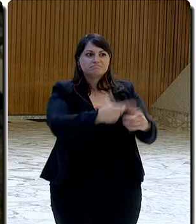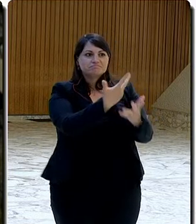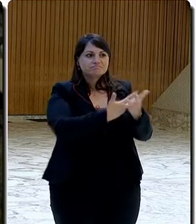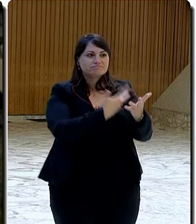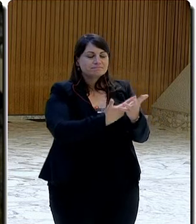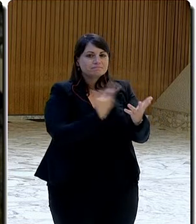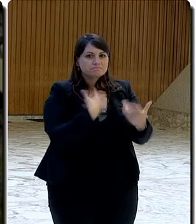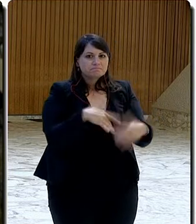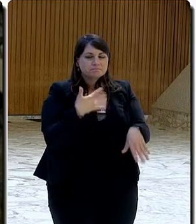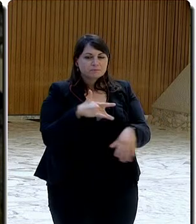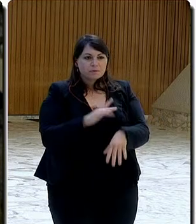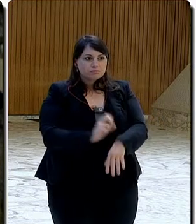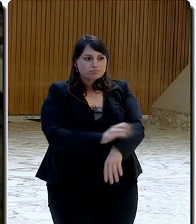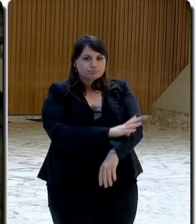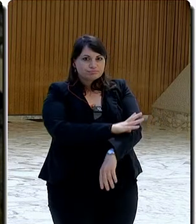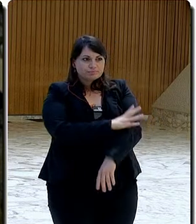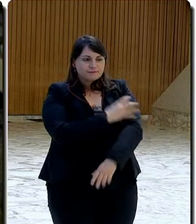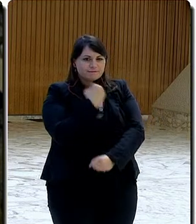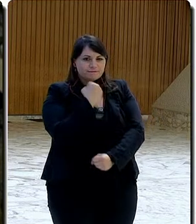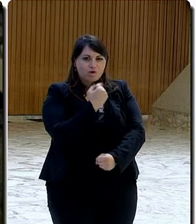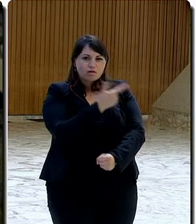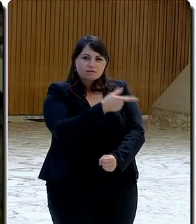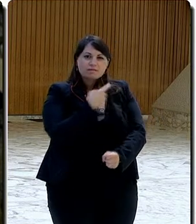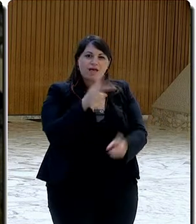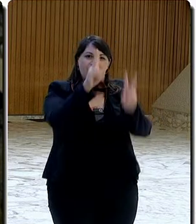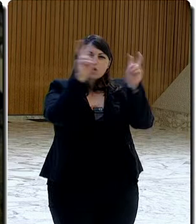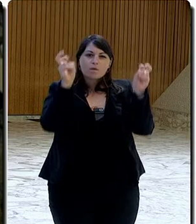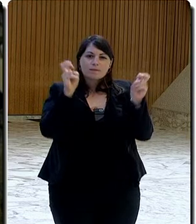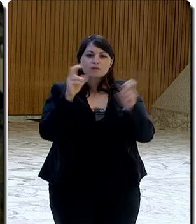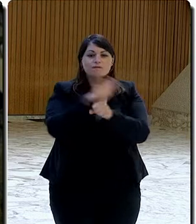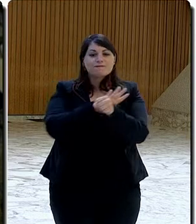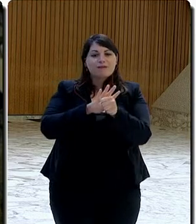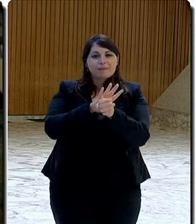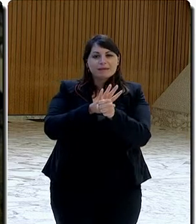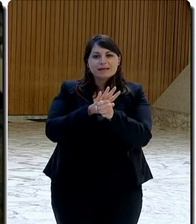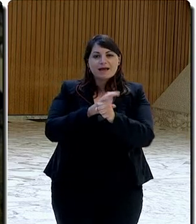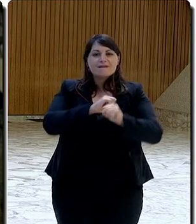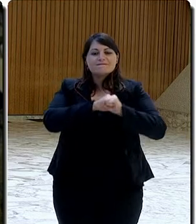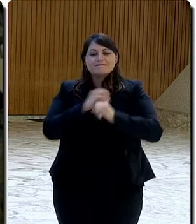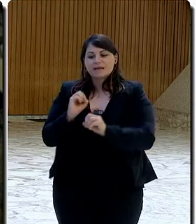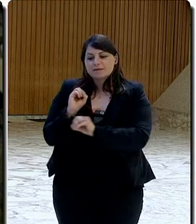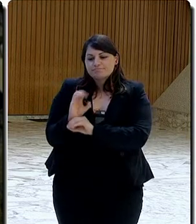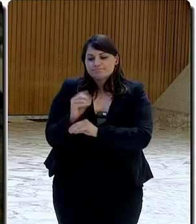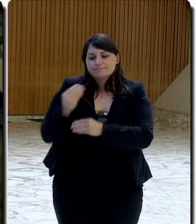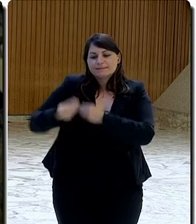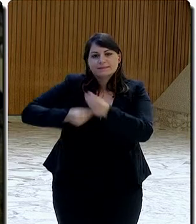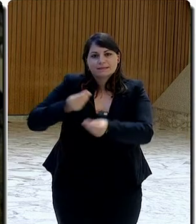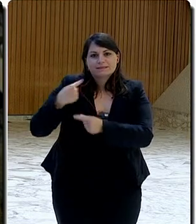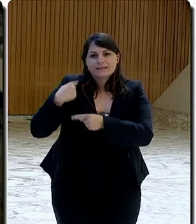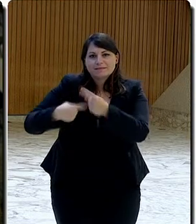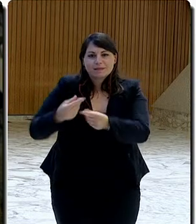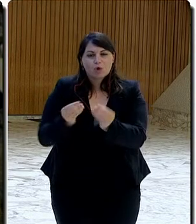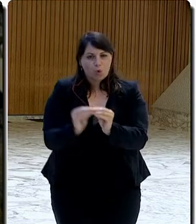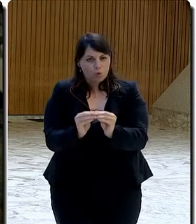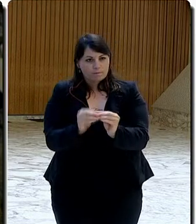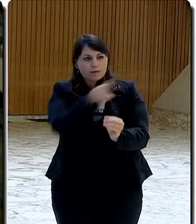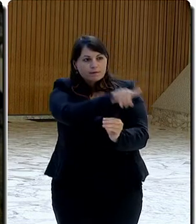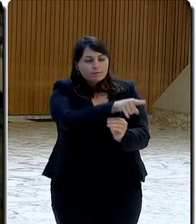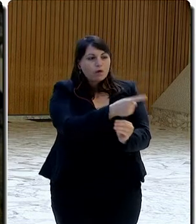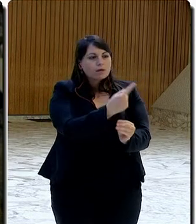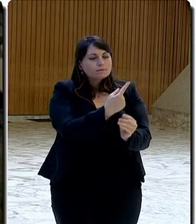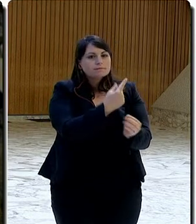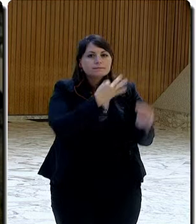avete parlato del tema della trasmissione della fede nella famiglia e ci avete mostrato quanto sia importante